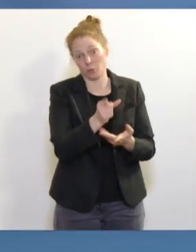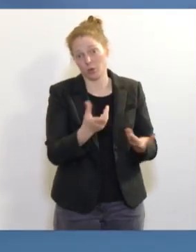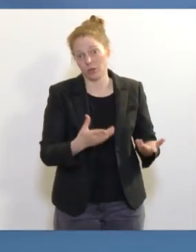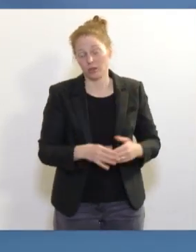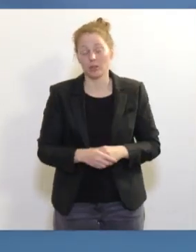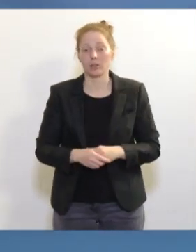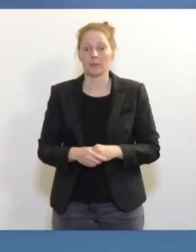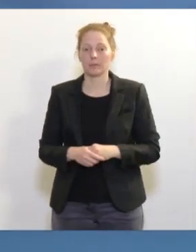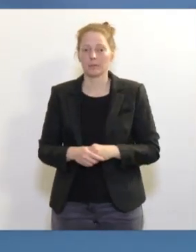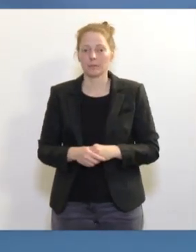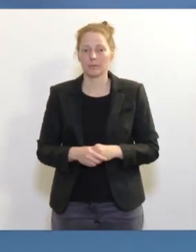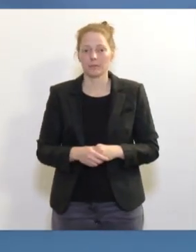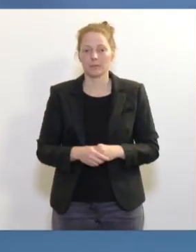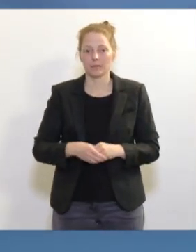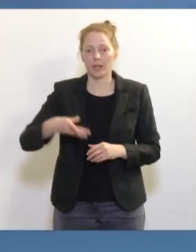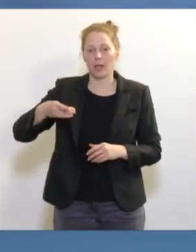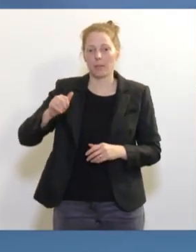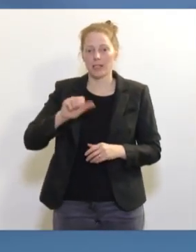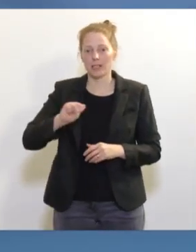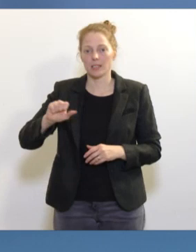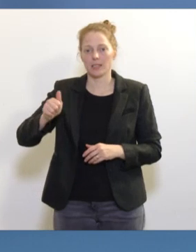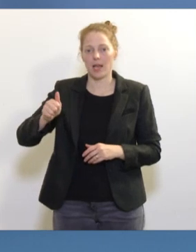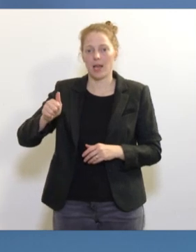Dann nehme ich vor von Passaparola Magazine.